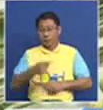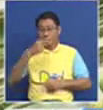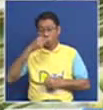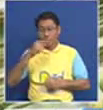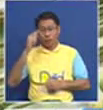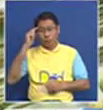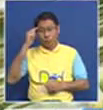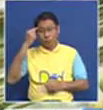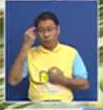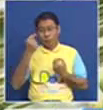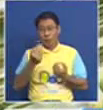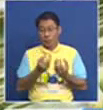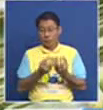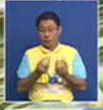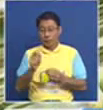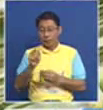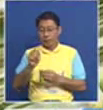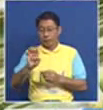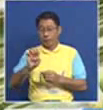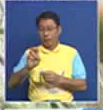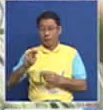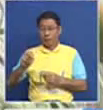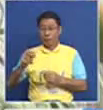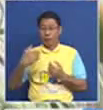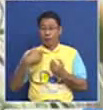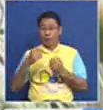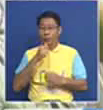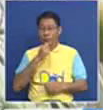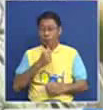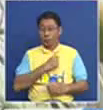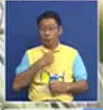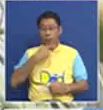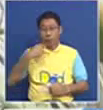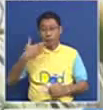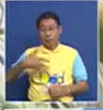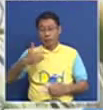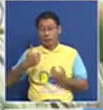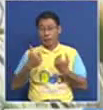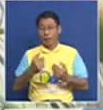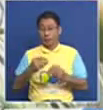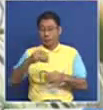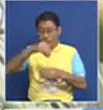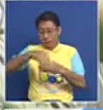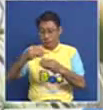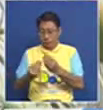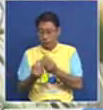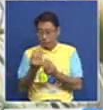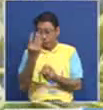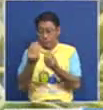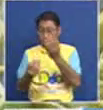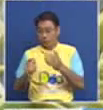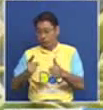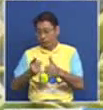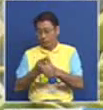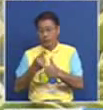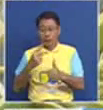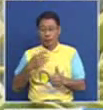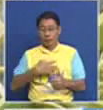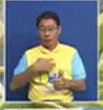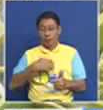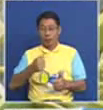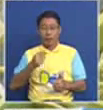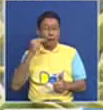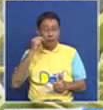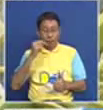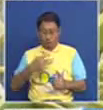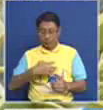ไม่รู้ว่าอินทผลัมเป็นพืชที่ทนต่อหน้าแล้งได้เป็นอย่างดีแม้การเพาะปลูกในช่วงแรกอาจจะต้องการน้ำเพื่อช่วยในการเ